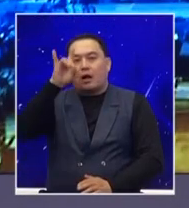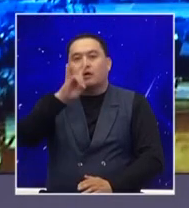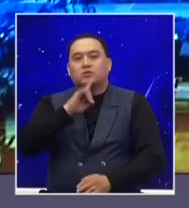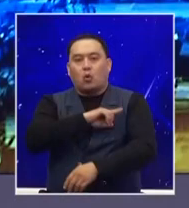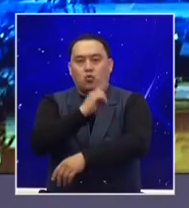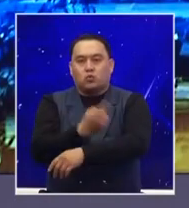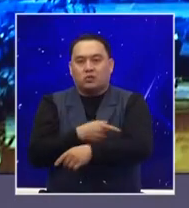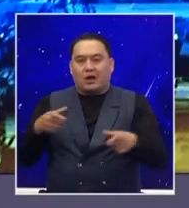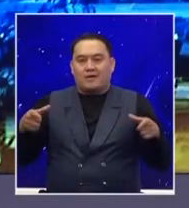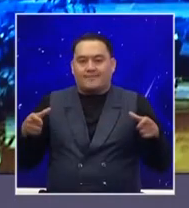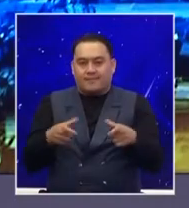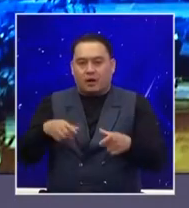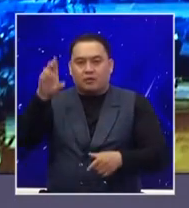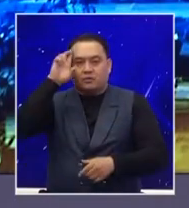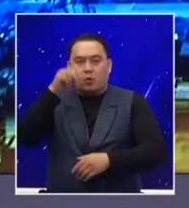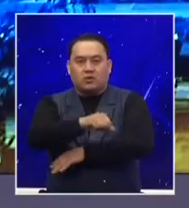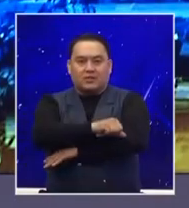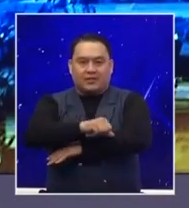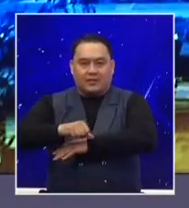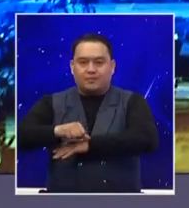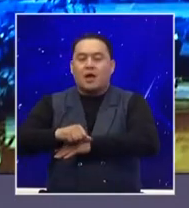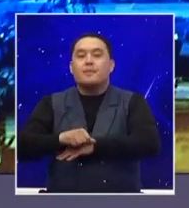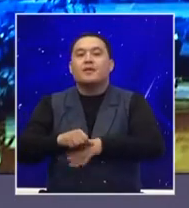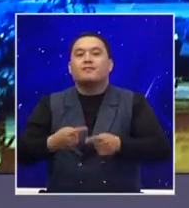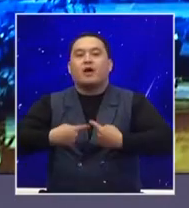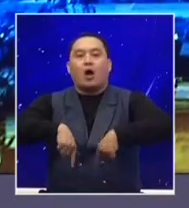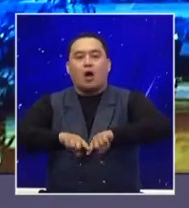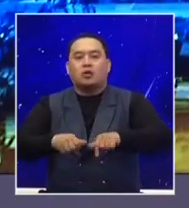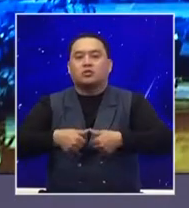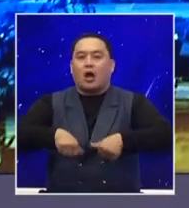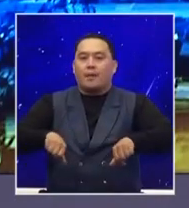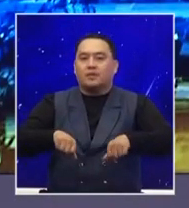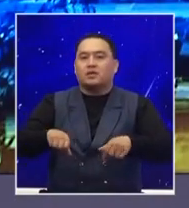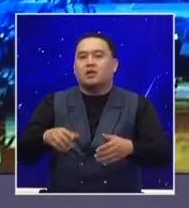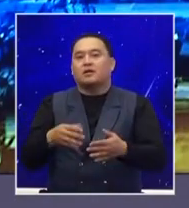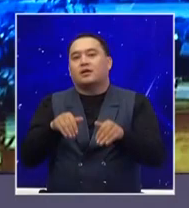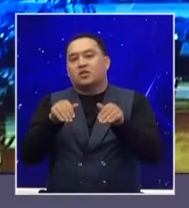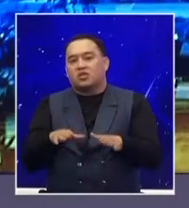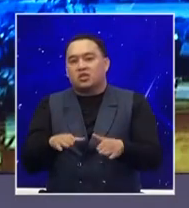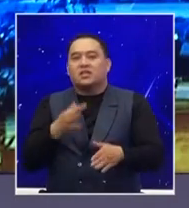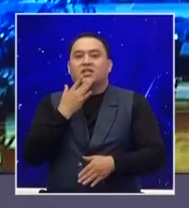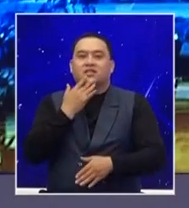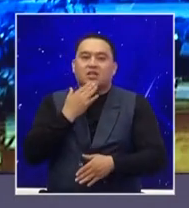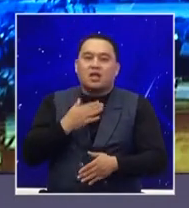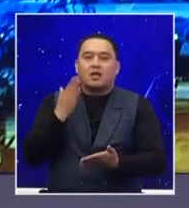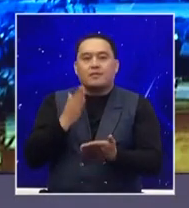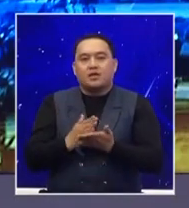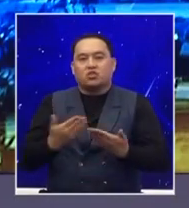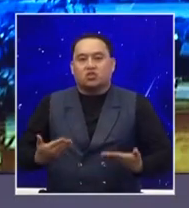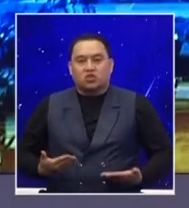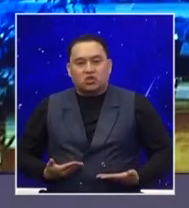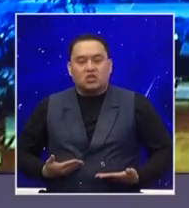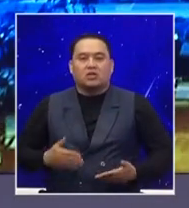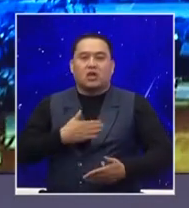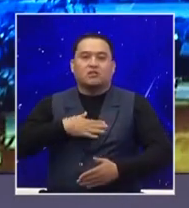Казахстан усилит ограничительные меры на государственной границе. Межведомственная комиссия приняла ряд решений. Иностранцы, имеющие вид на